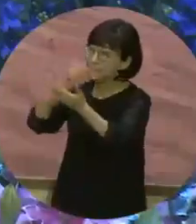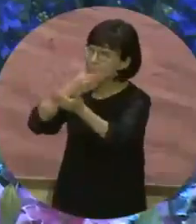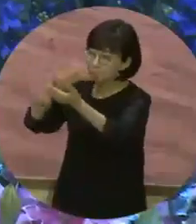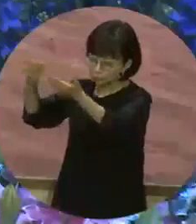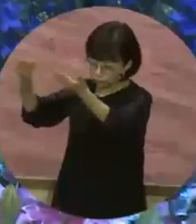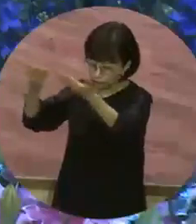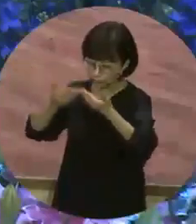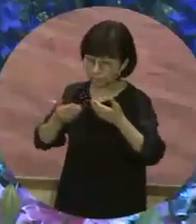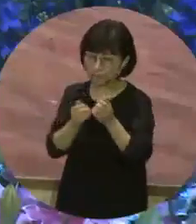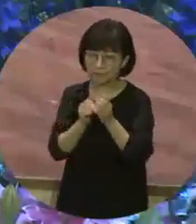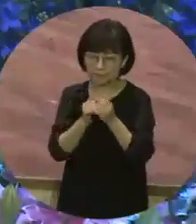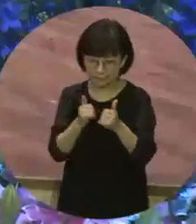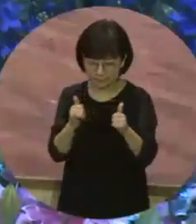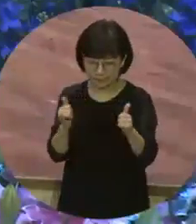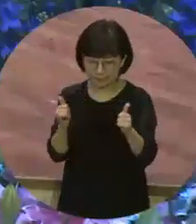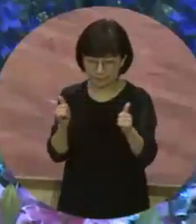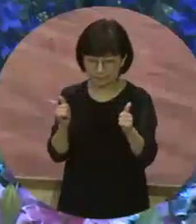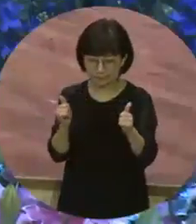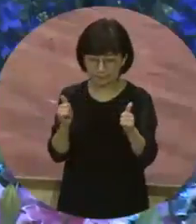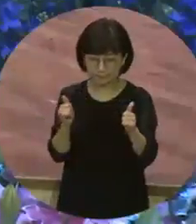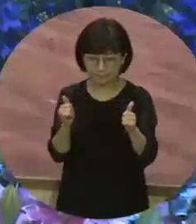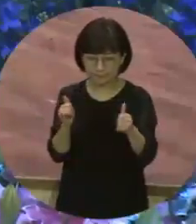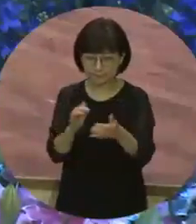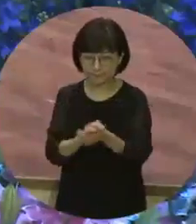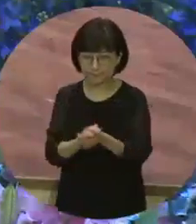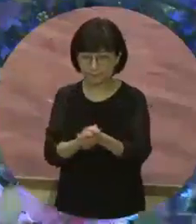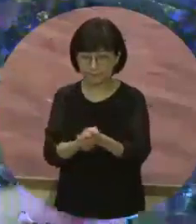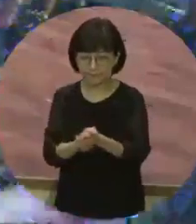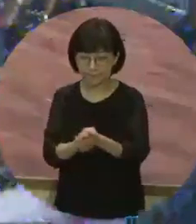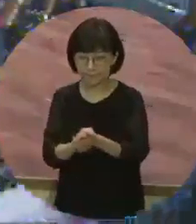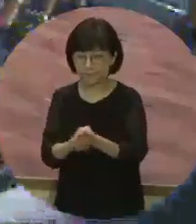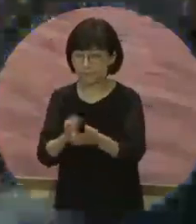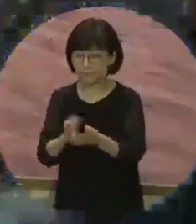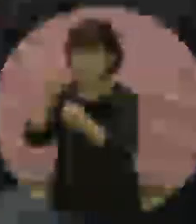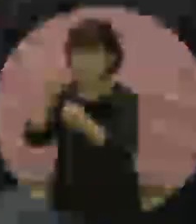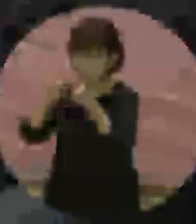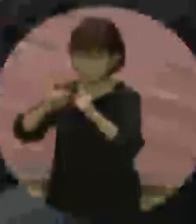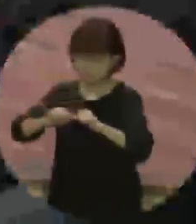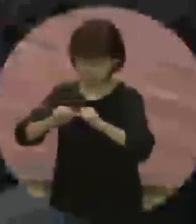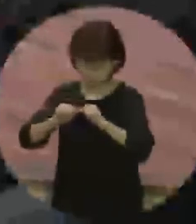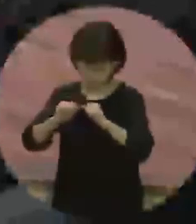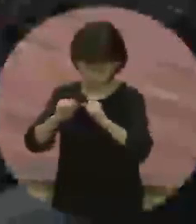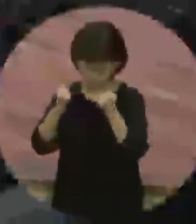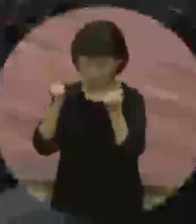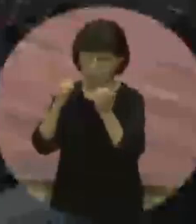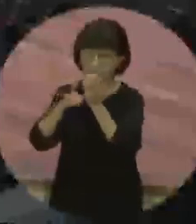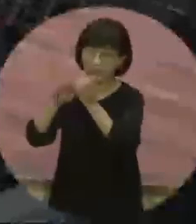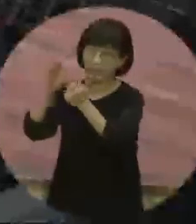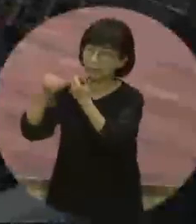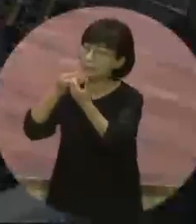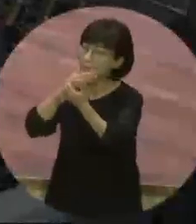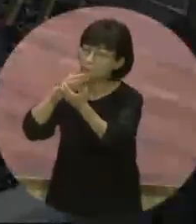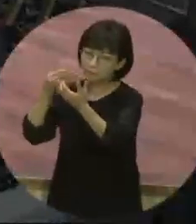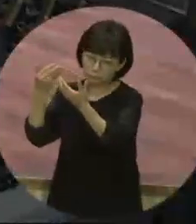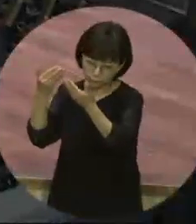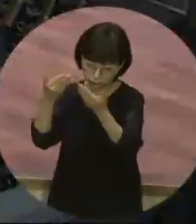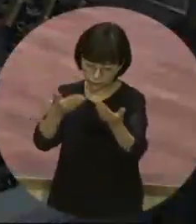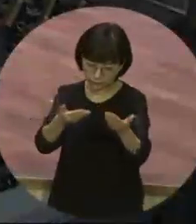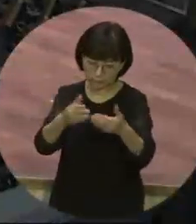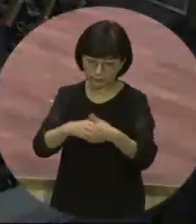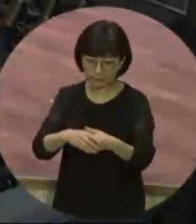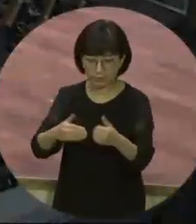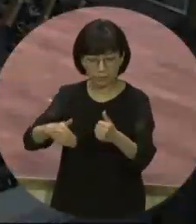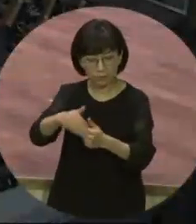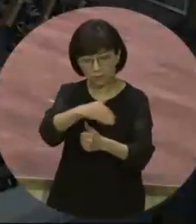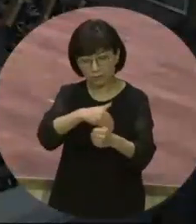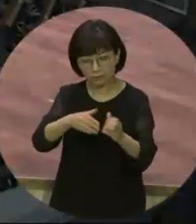그래서요. 어떻게 복을 받았습니까? 순종하는 자에게 복을 주시. 순종. 말씀에 순종하는 자, 상식을 초월한,